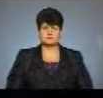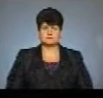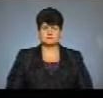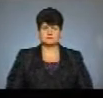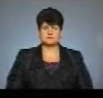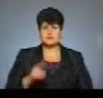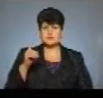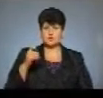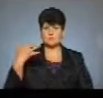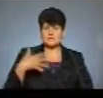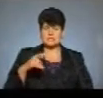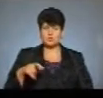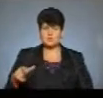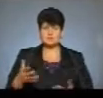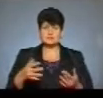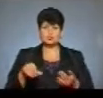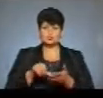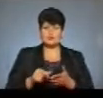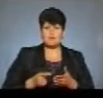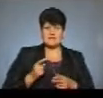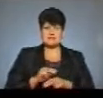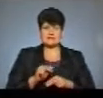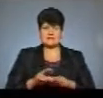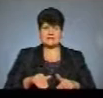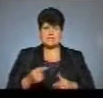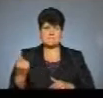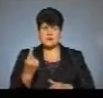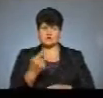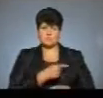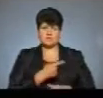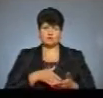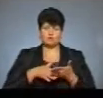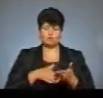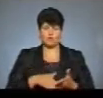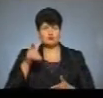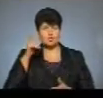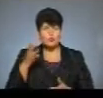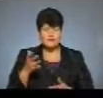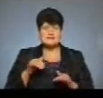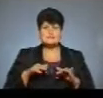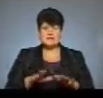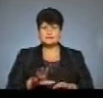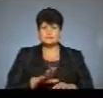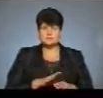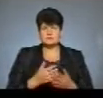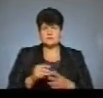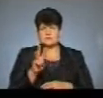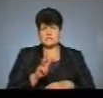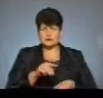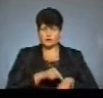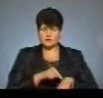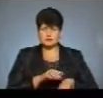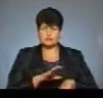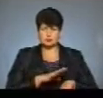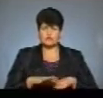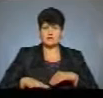Сто 150 осіб взяли участь у майстер-класі з надання першої медичної допомоги у Чорткові. Захід, який тривав понад 3 години, відбувся на